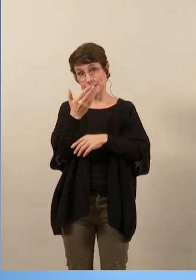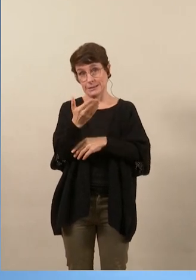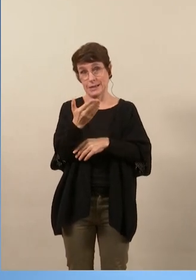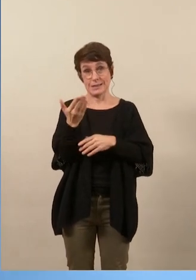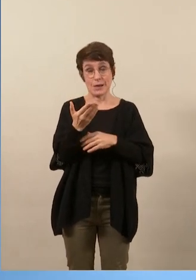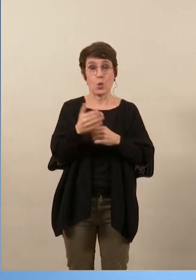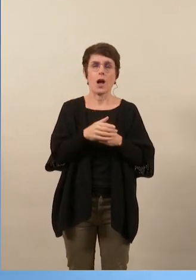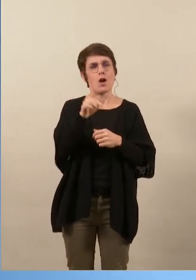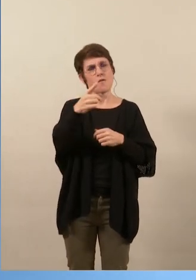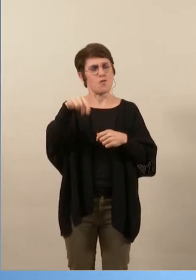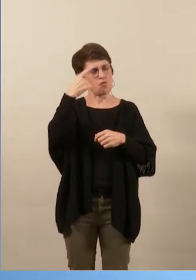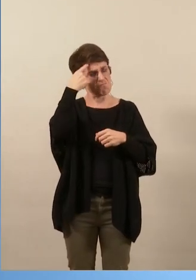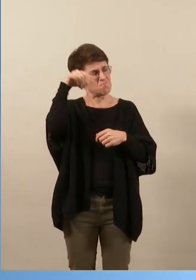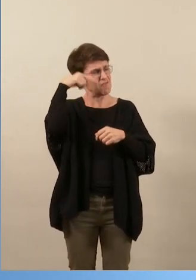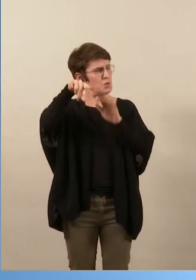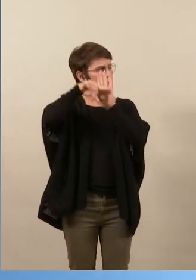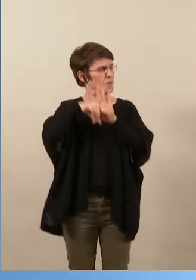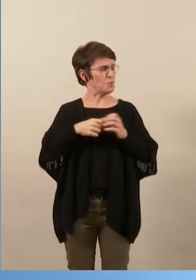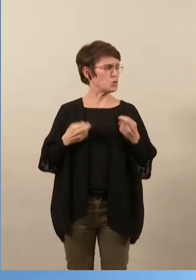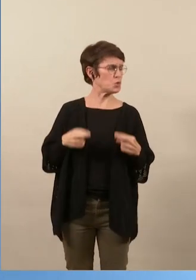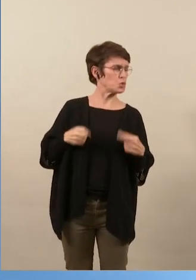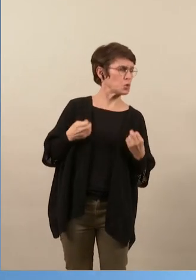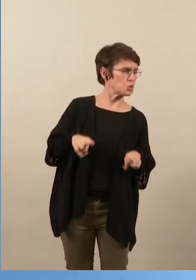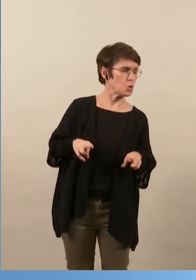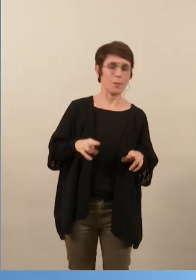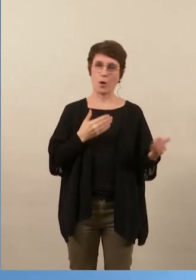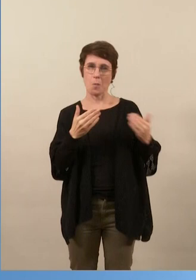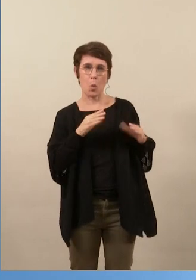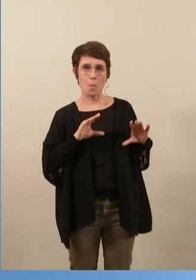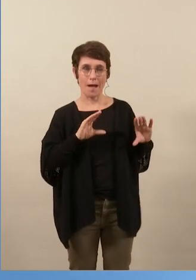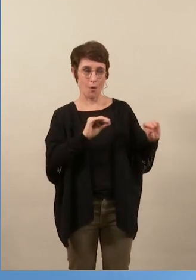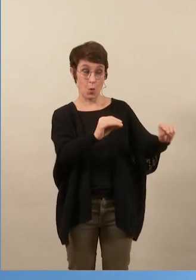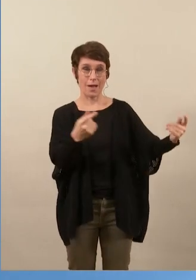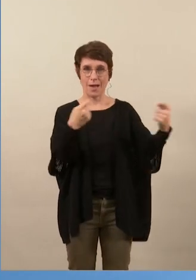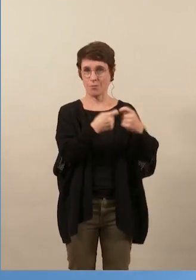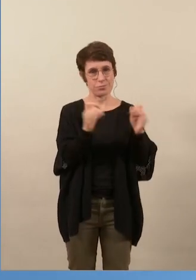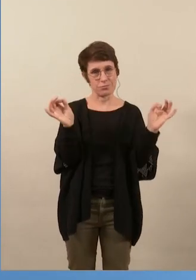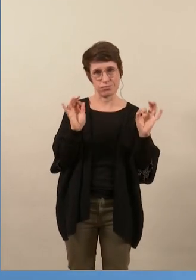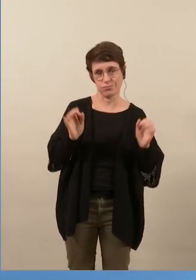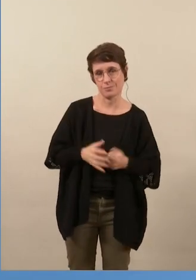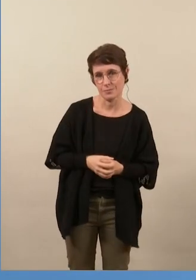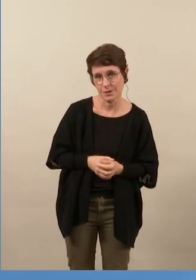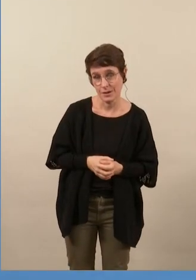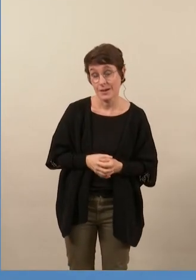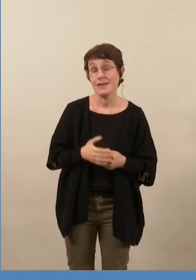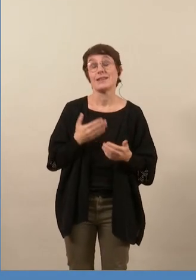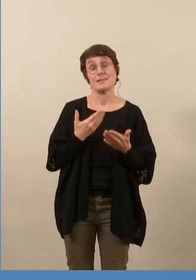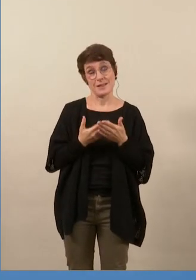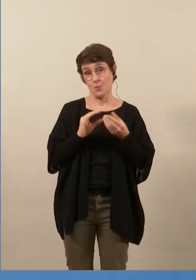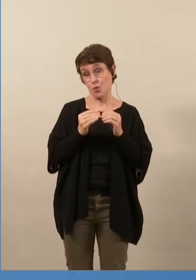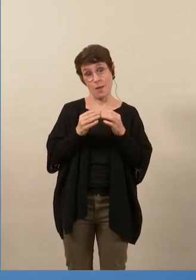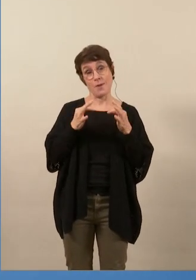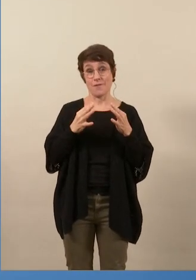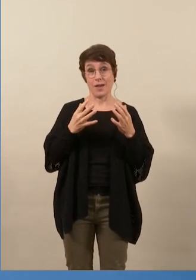certitudes que vous avez sans les comparer avec le réel et et c'est un problème de communication par